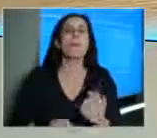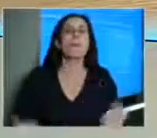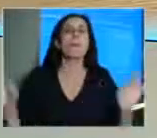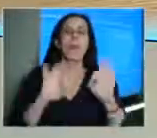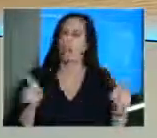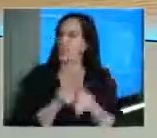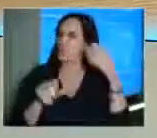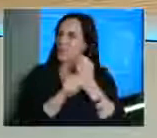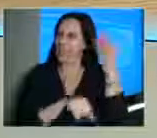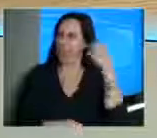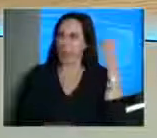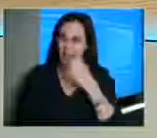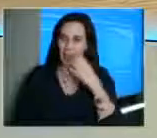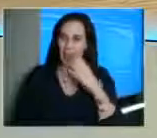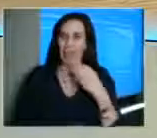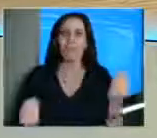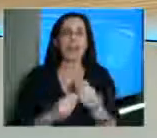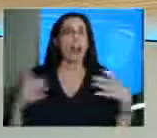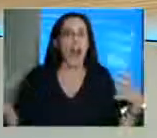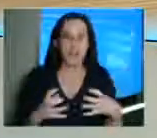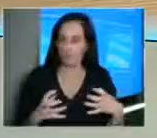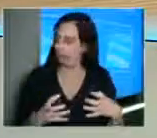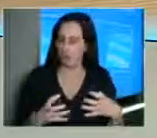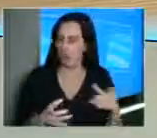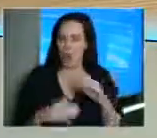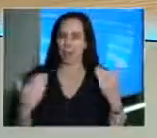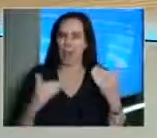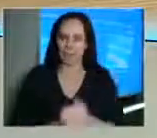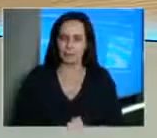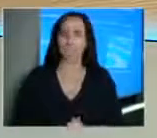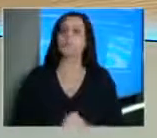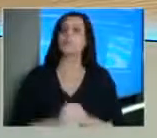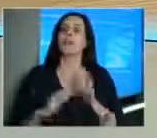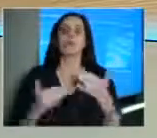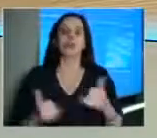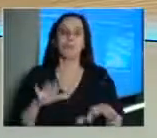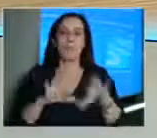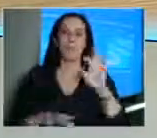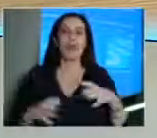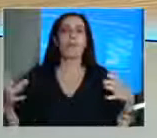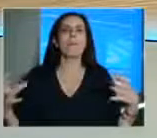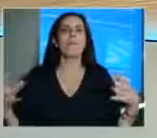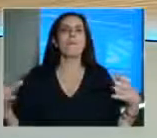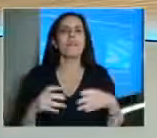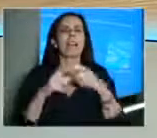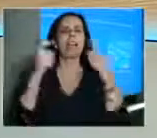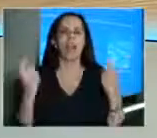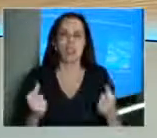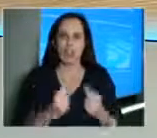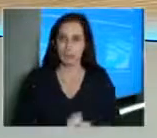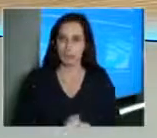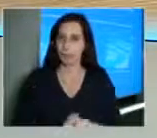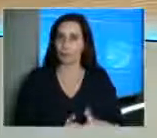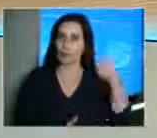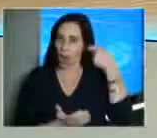לשוק הסלולר ושהטיקט החברתי כבר לא טרנדי. זה מה שמגלה עכשיו גם אורלי לוי עם מפלגת גשר.